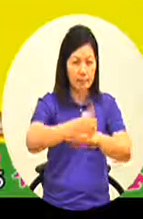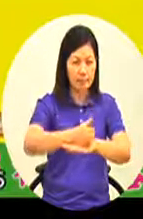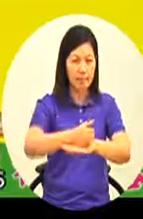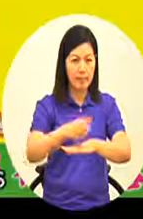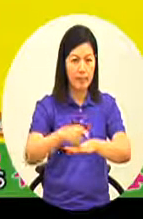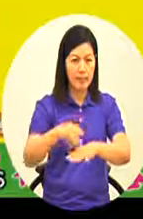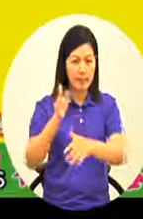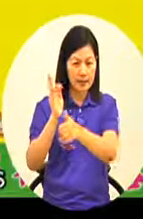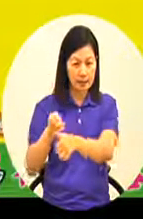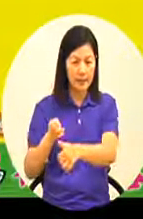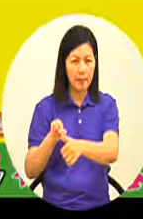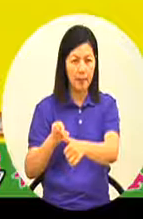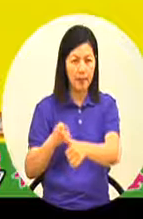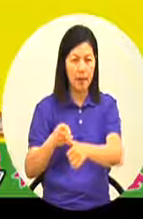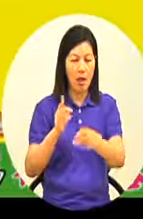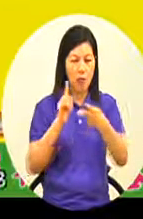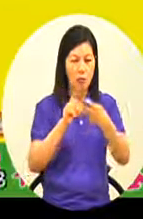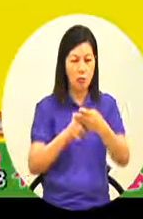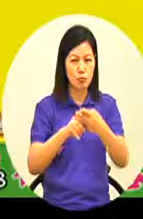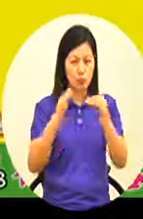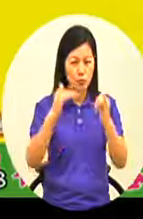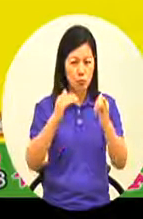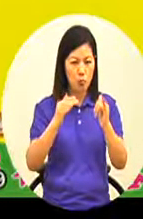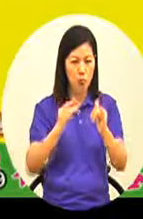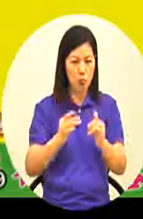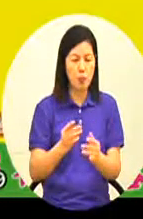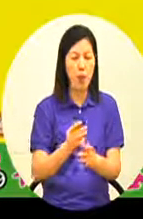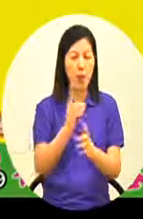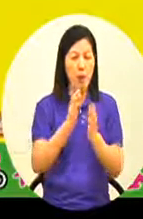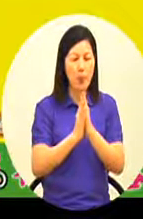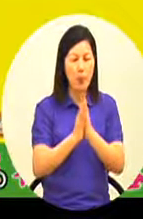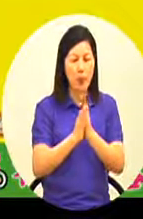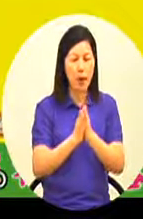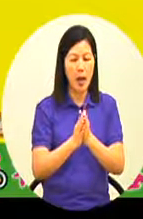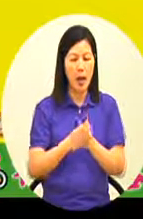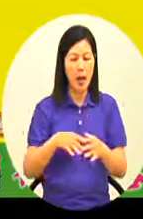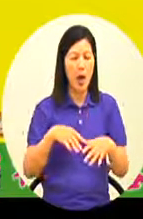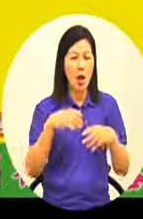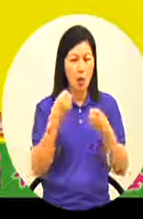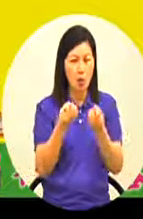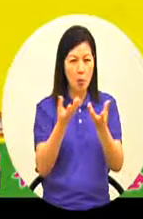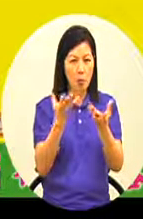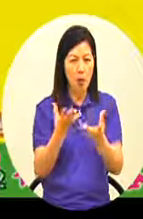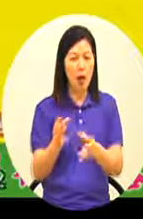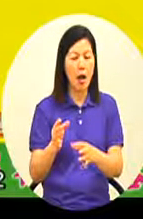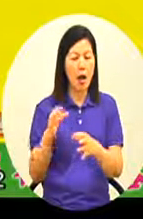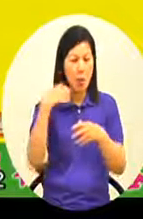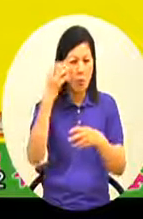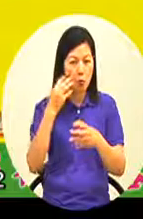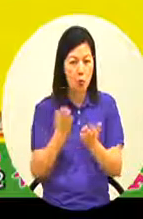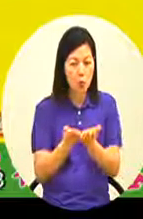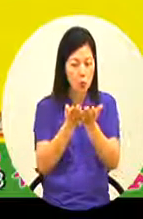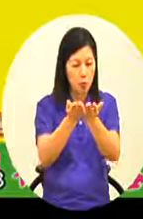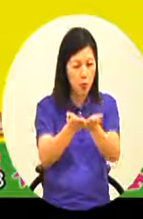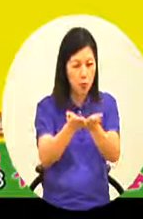祭上香、献花、献果。那我们